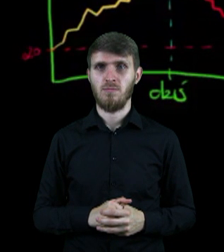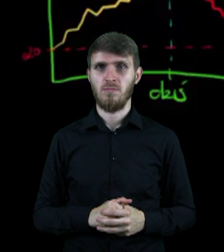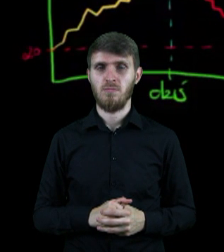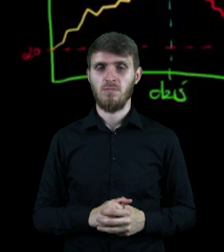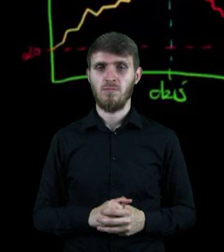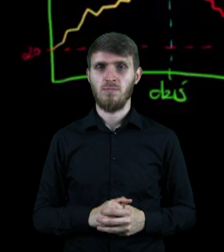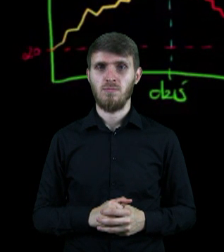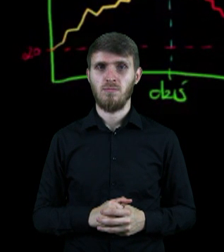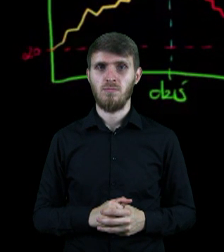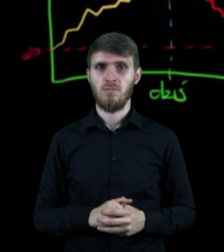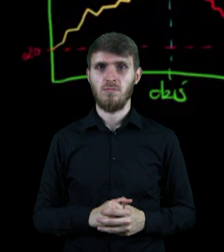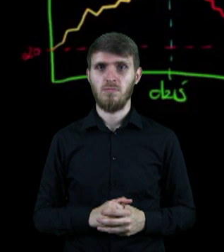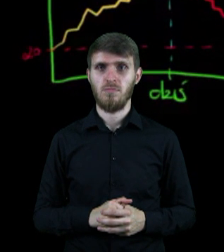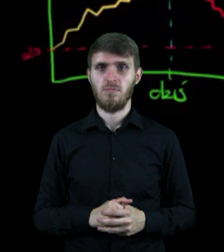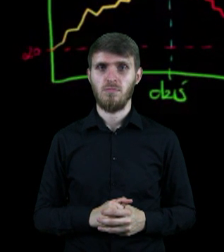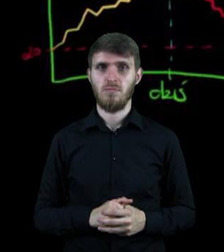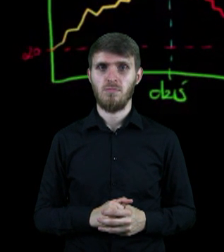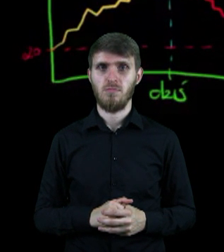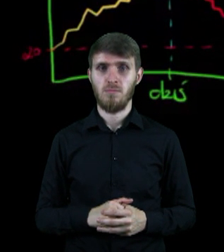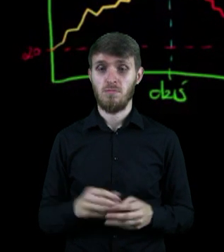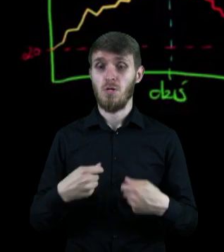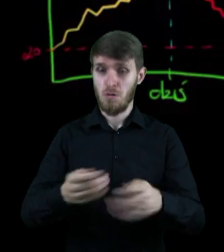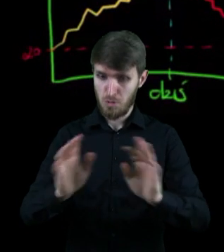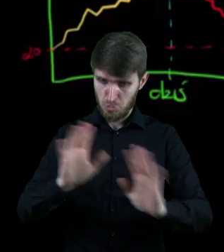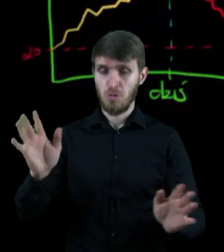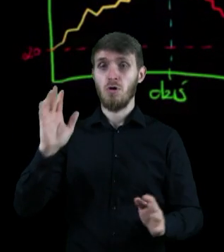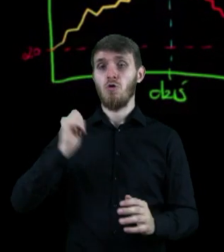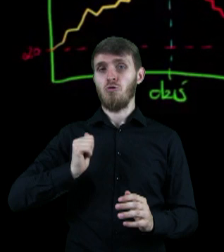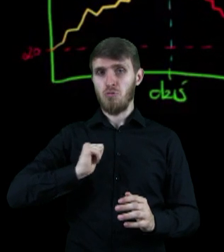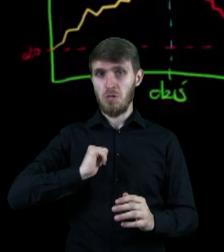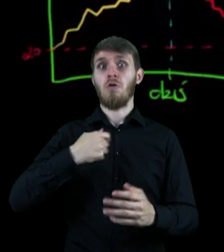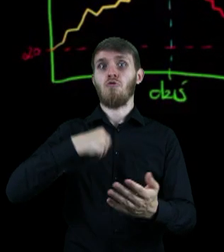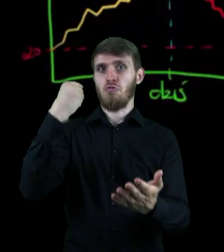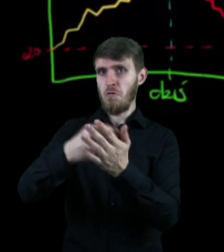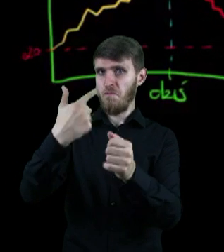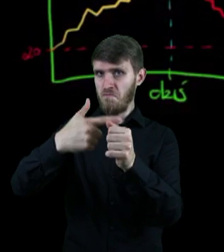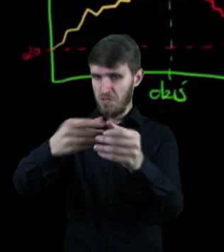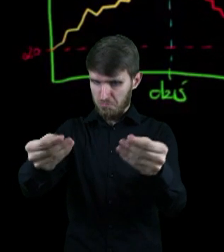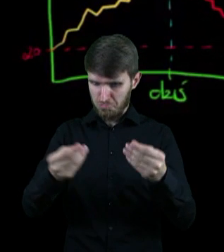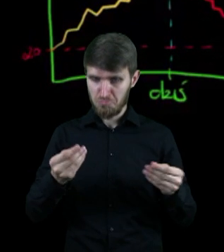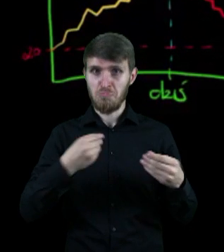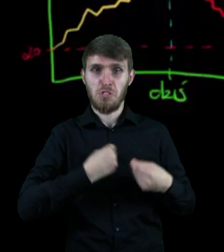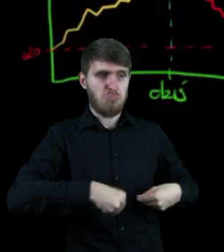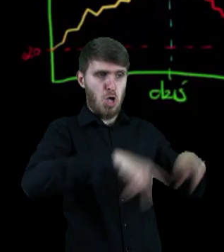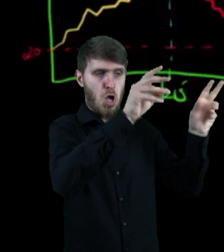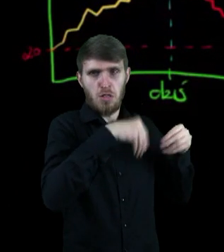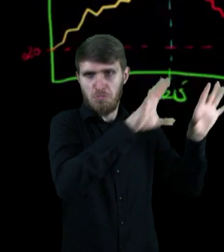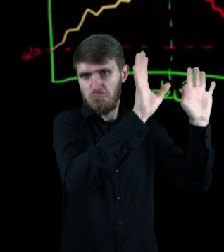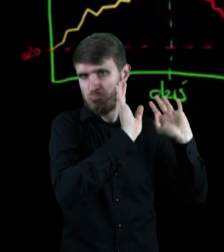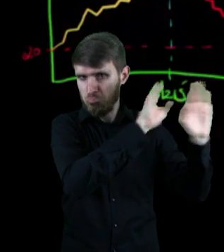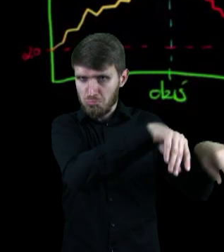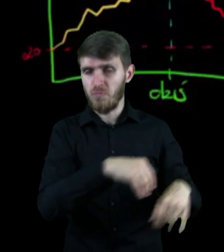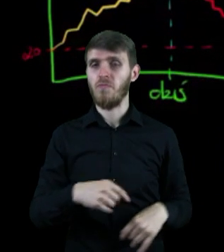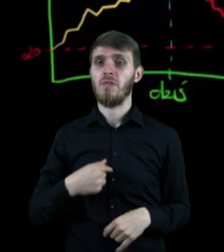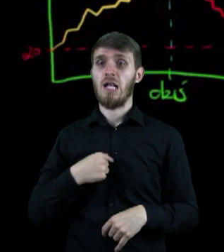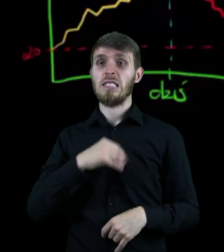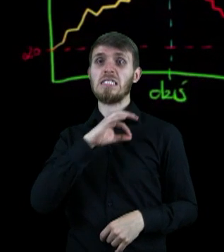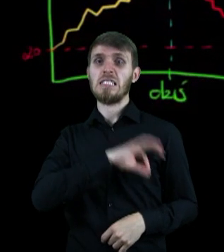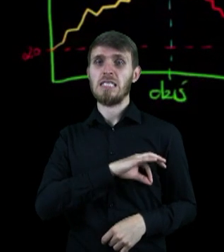odkupujecie, po cenie, przepraszam, 50 zł, odkupujecie po 20 zł i oddajecie akcje. W związku z czym,